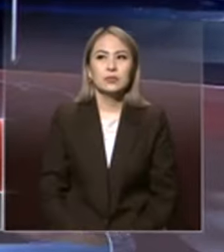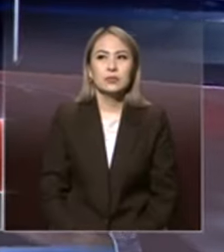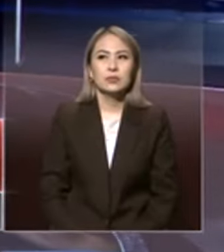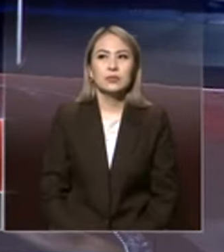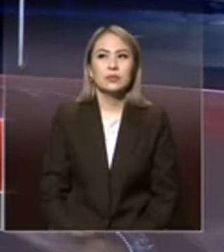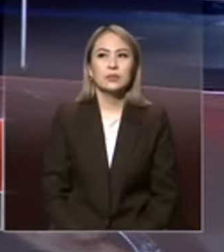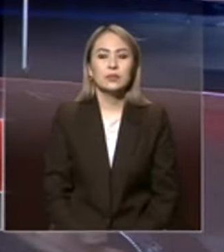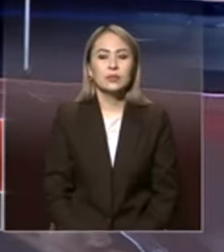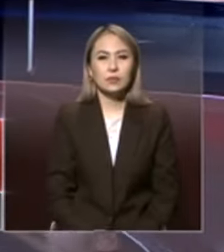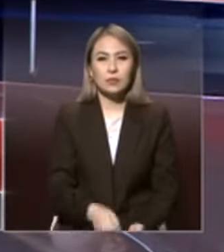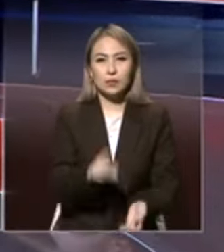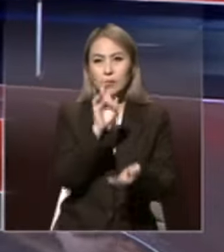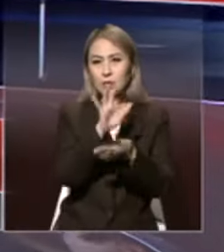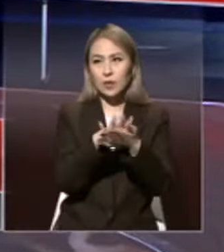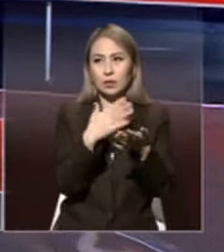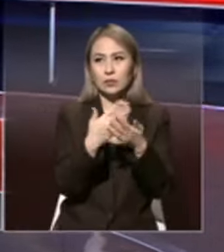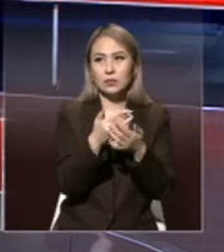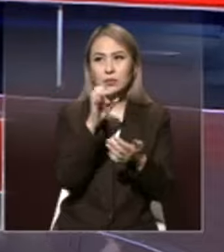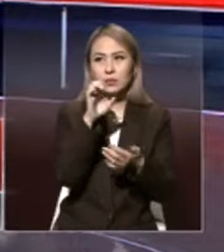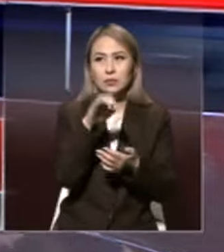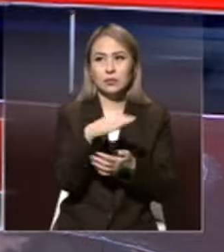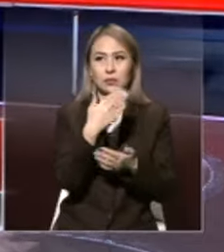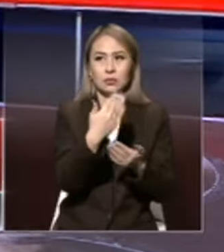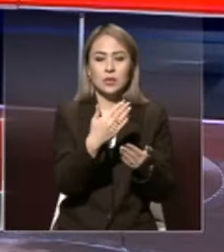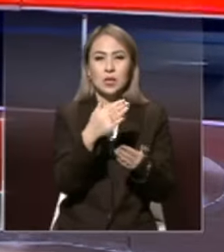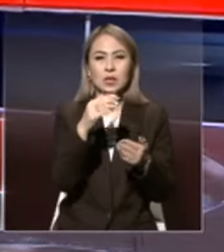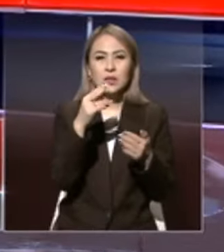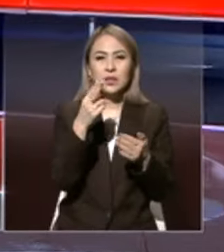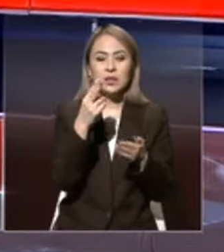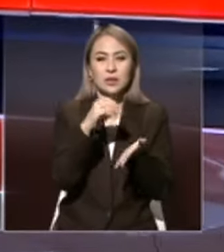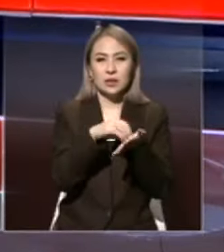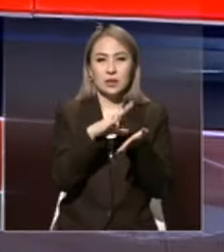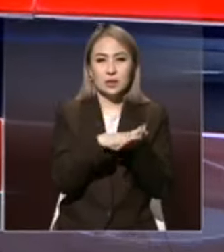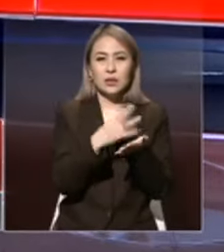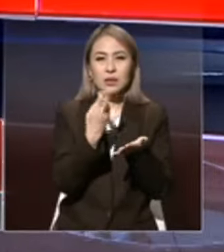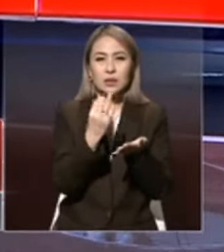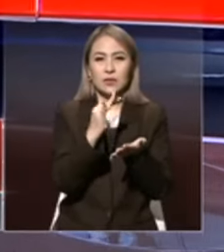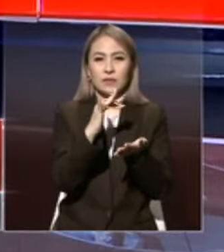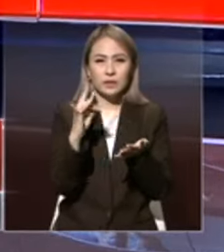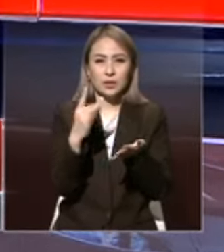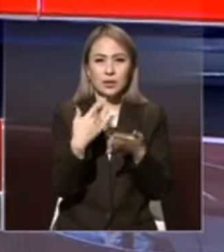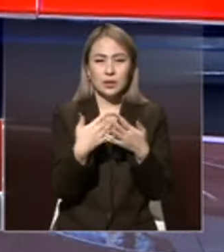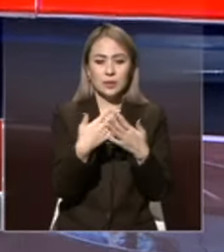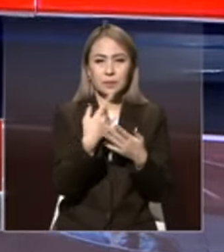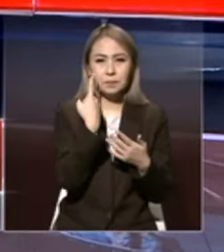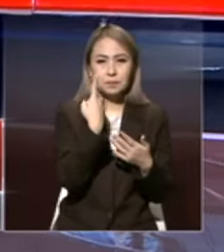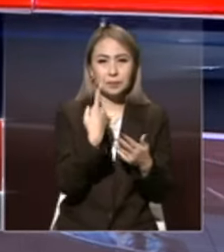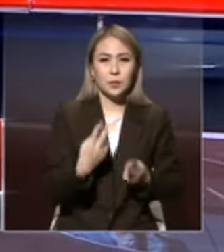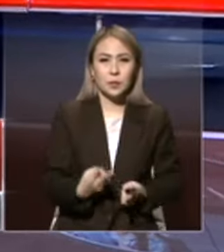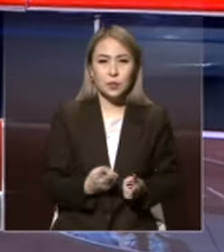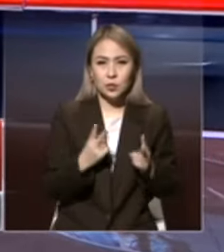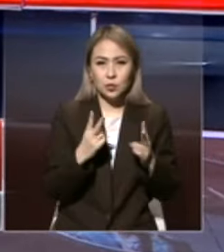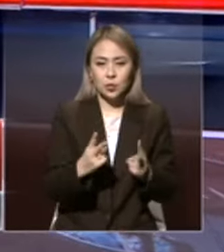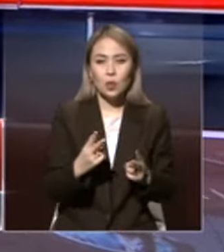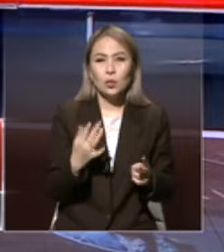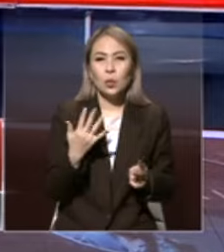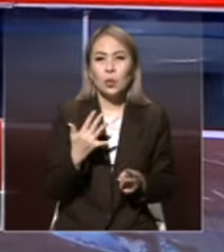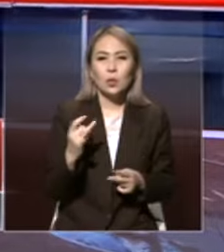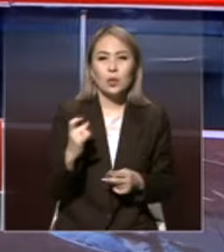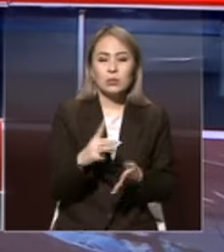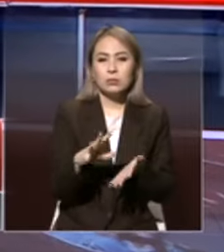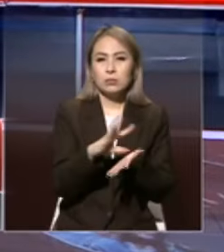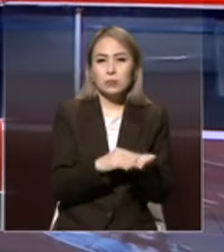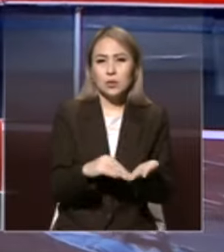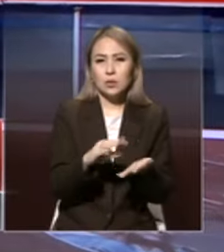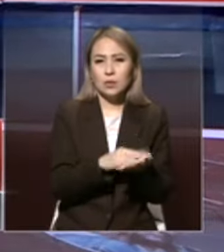жүргізеді ма? Кешіресіз, айтып жатқан сан цифрлар келтірдіңіз ғой. Бір қылмыскер қанша рет